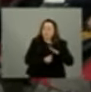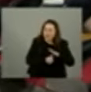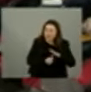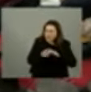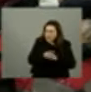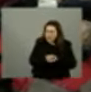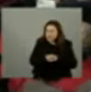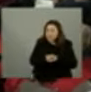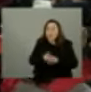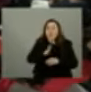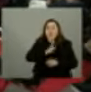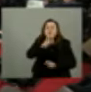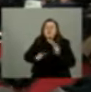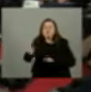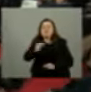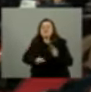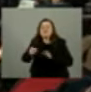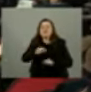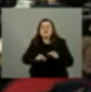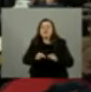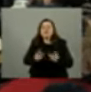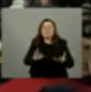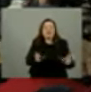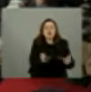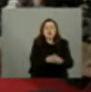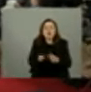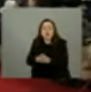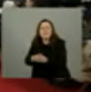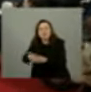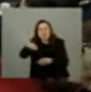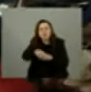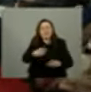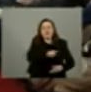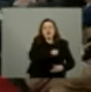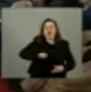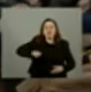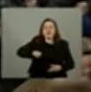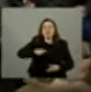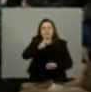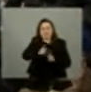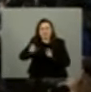είναι εκτός ΣΥΡΙΖΑ πλέον, την σημαντικότητα και τη βαρύτητα της στιγμής.